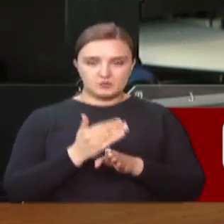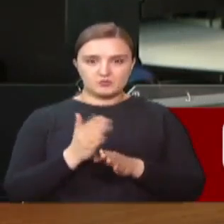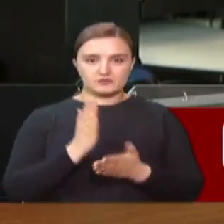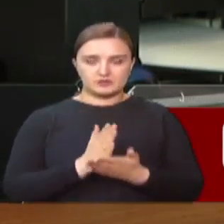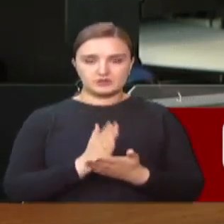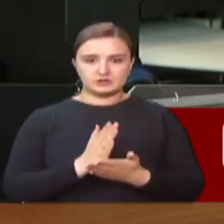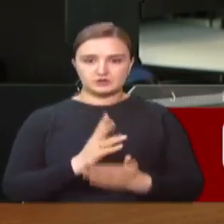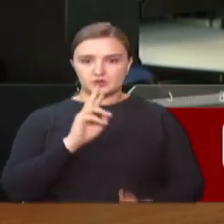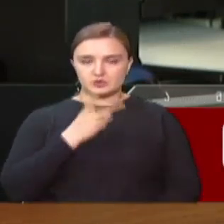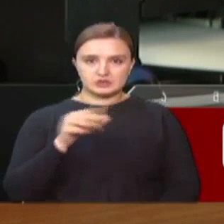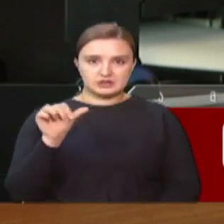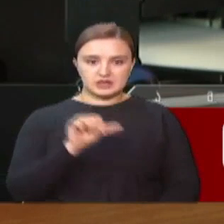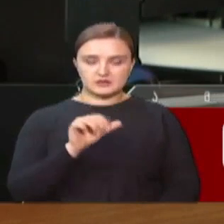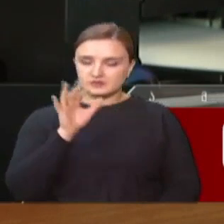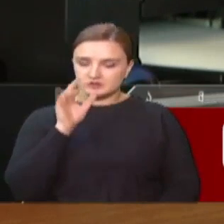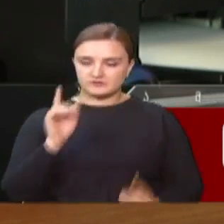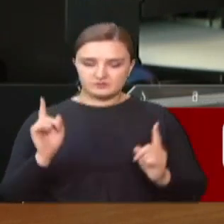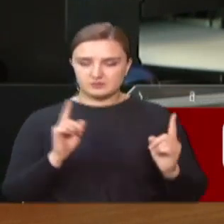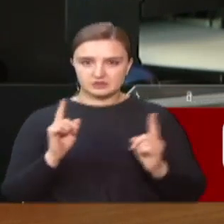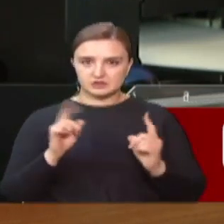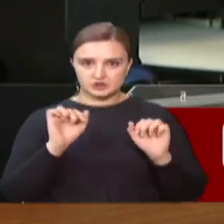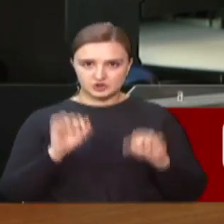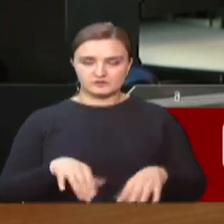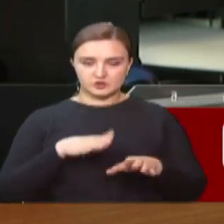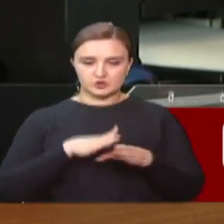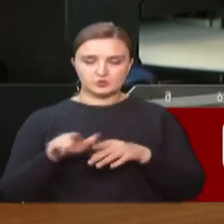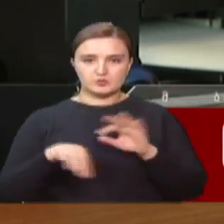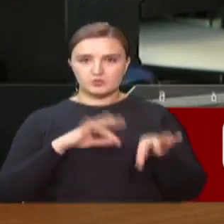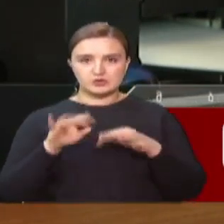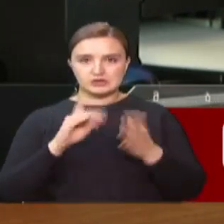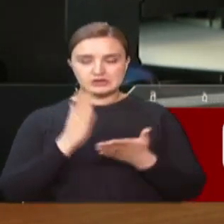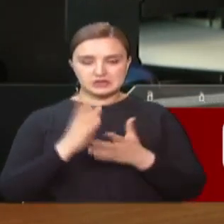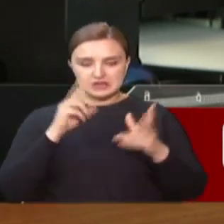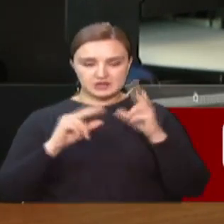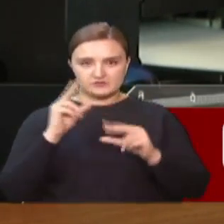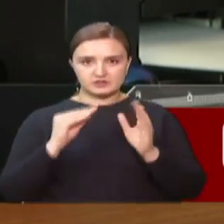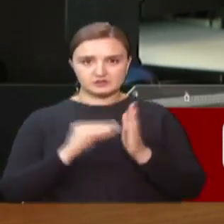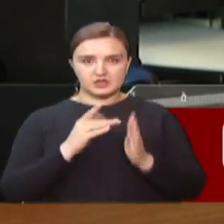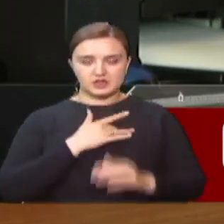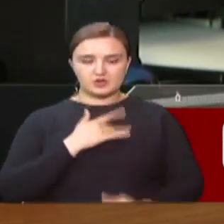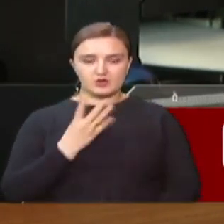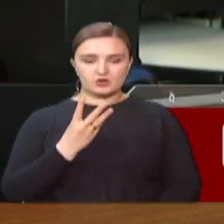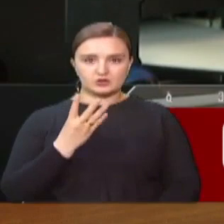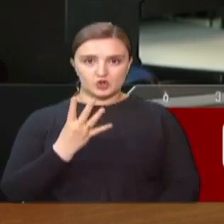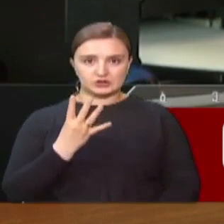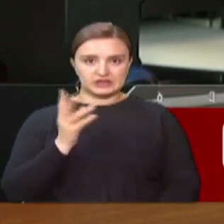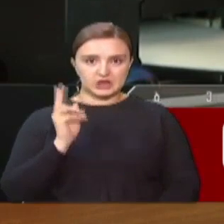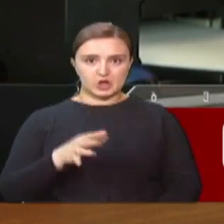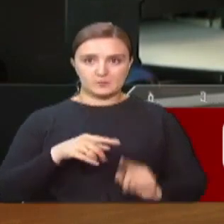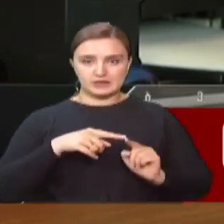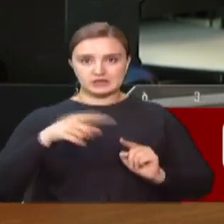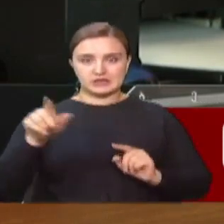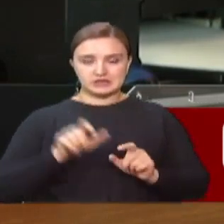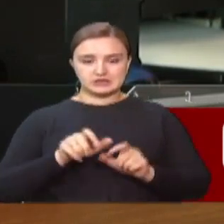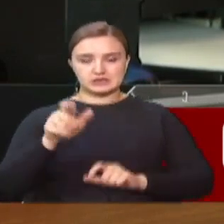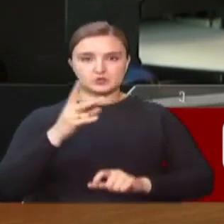ეტაპობრივად 2-2.5 წლის მანძილზე გვინდა რომ სრულად აი ამ პროექტში რაც არის გათვალისწინებული და 4 კილომეტრიანი მონაკვეთი